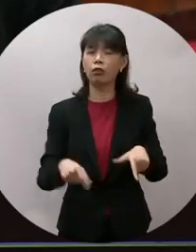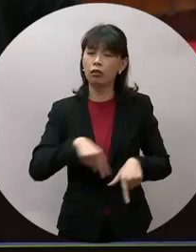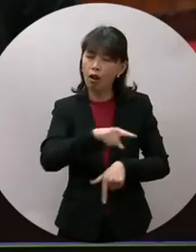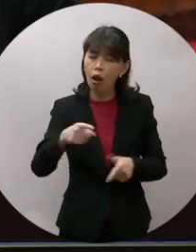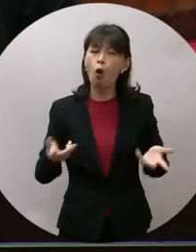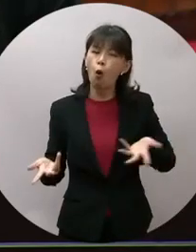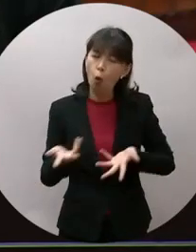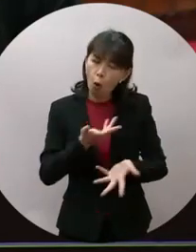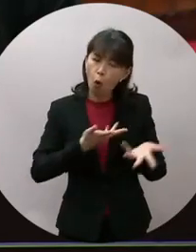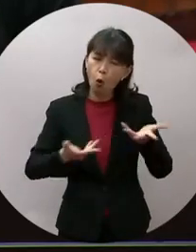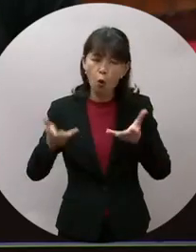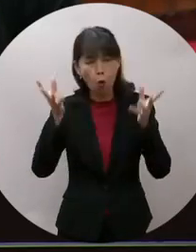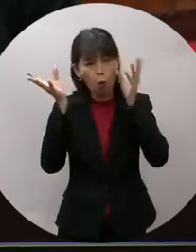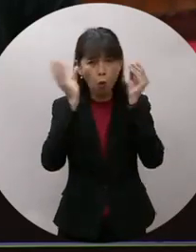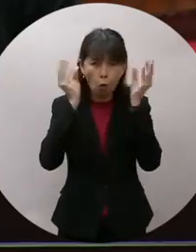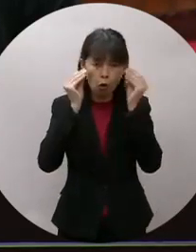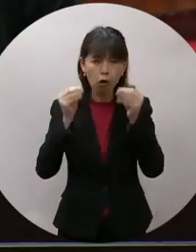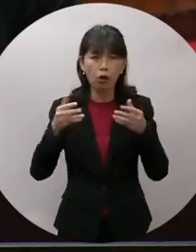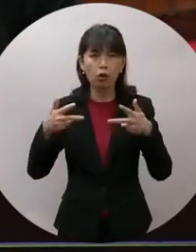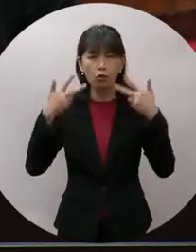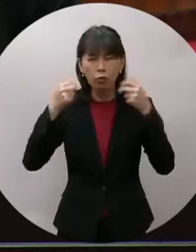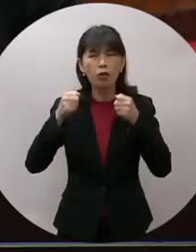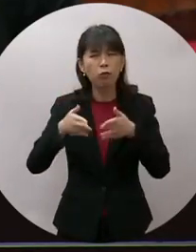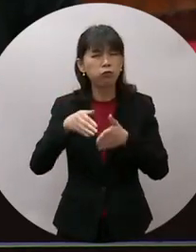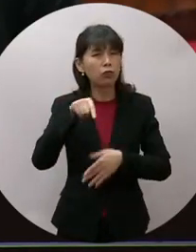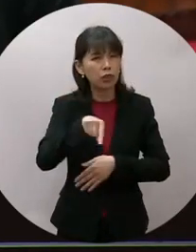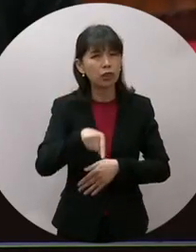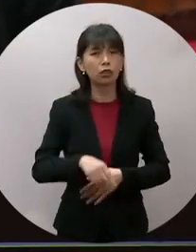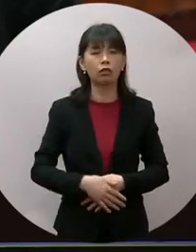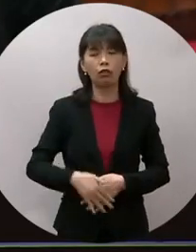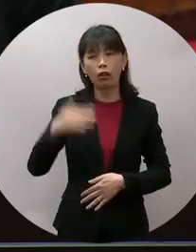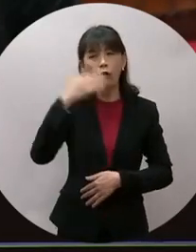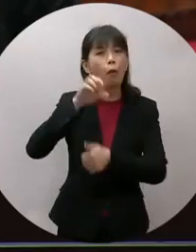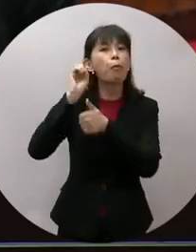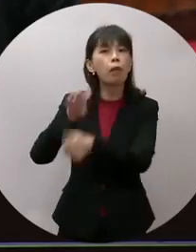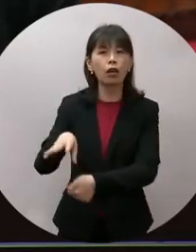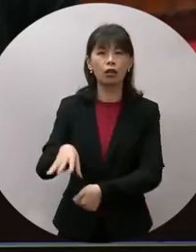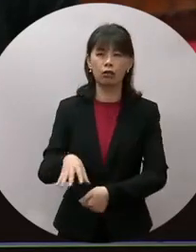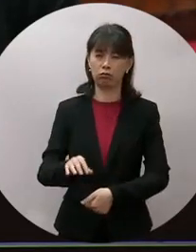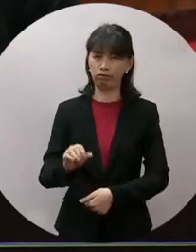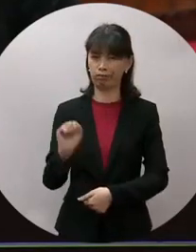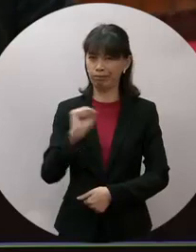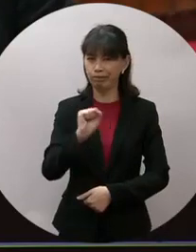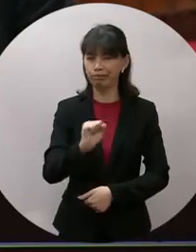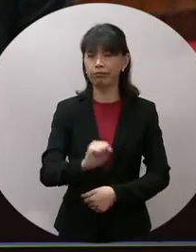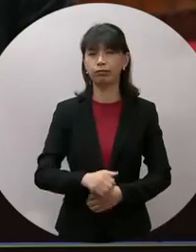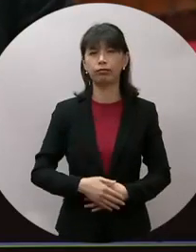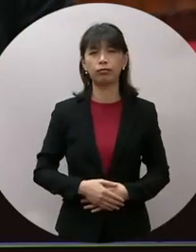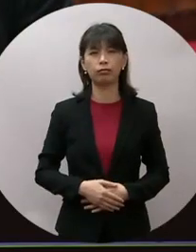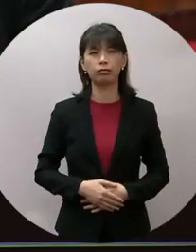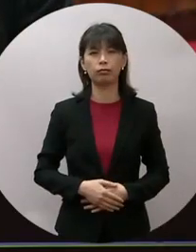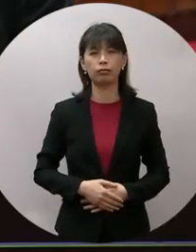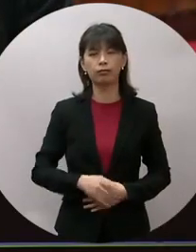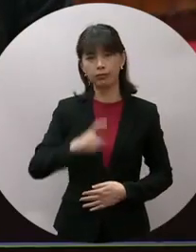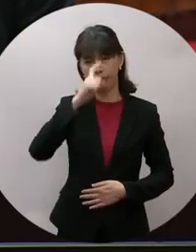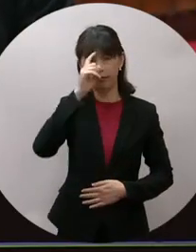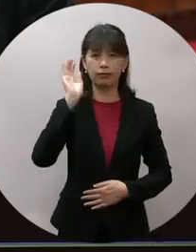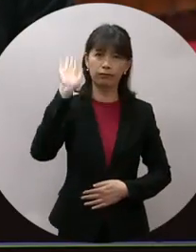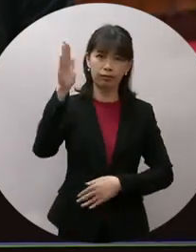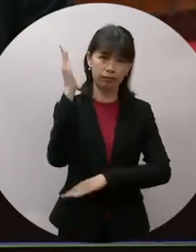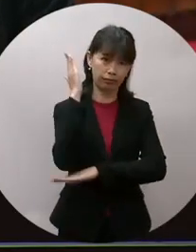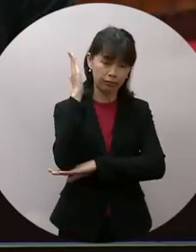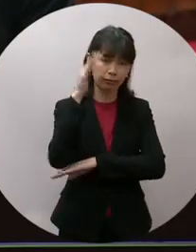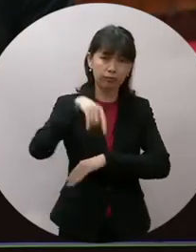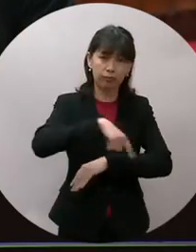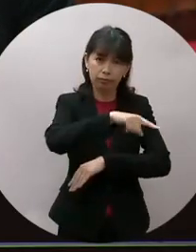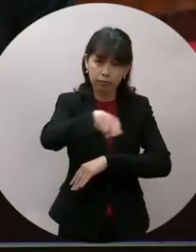通，我们原住民需要的是这个，而不是临时的告知。我希望未来我们整个政府部门在